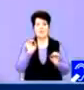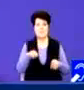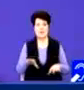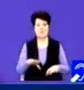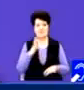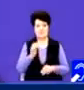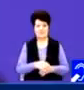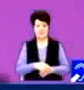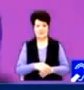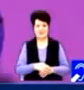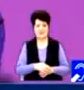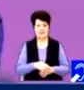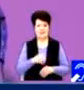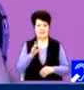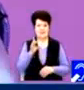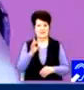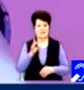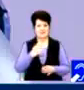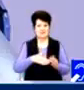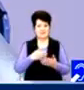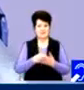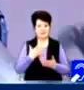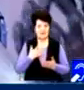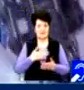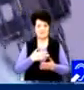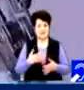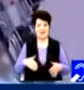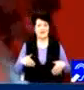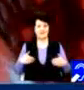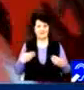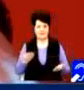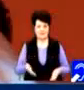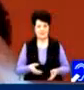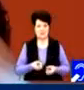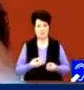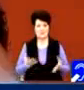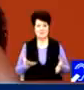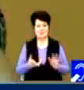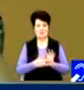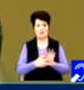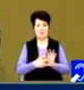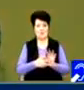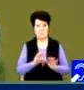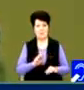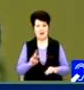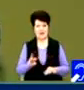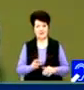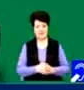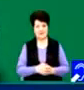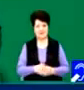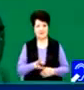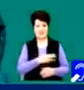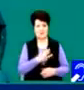fi draga mea fericit cu ziua de 8 Martie